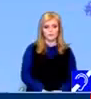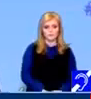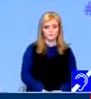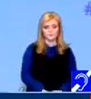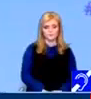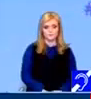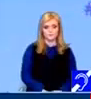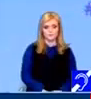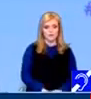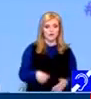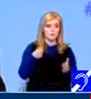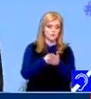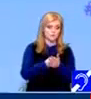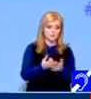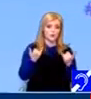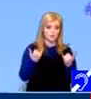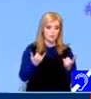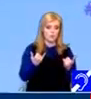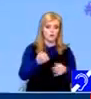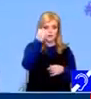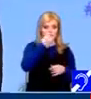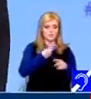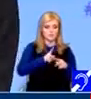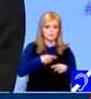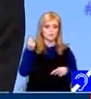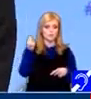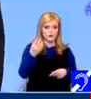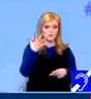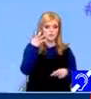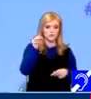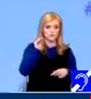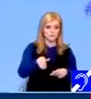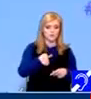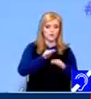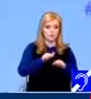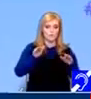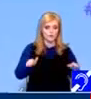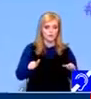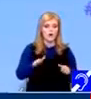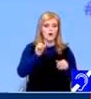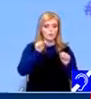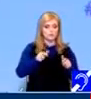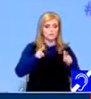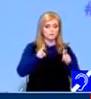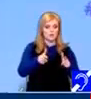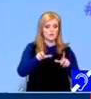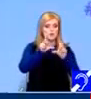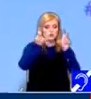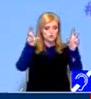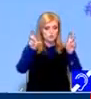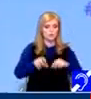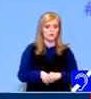in Turkey. So far, this fund has given 500,000 children access to education, it's